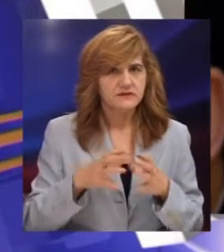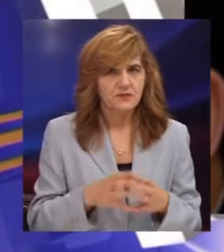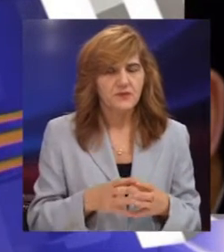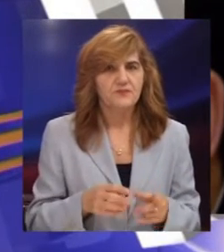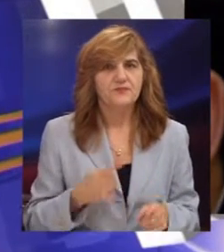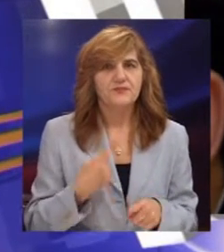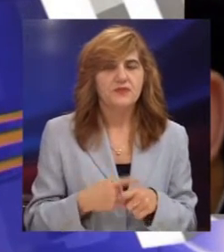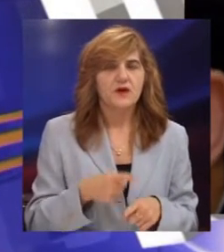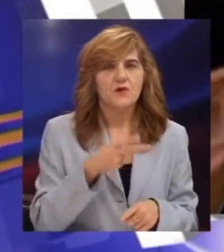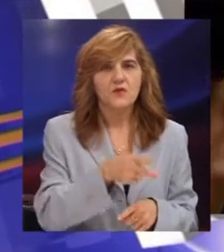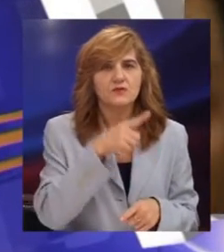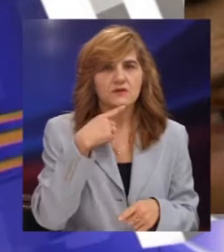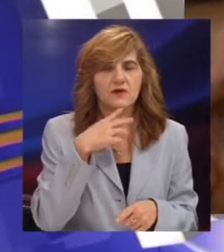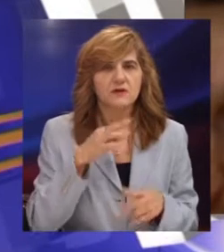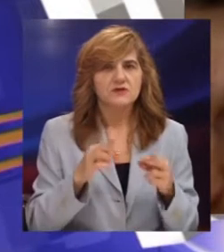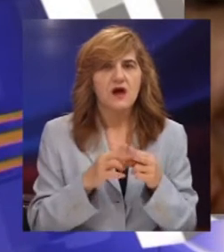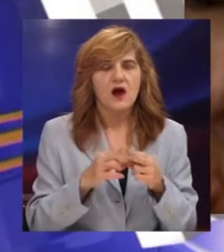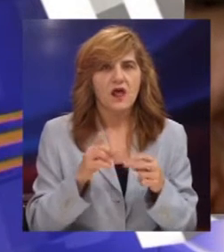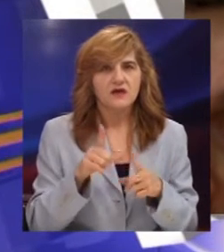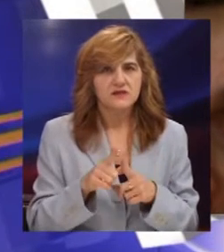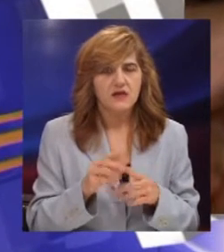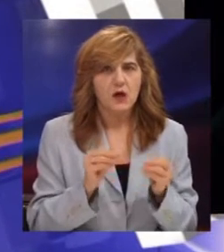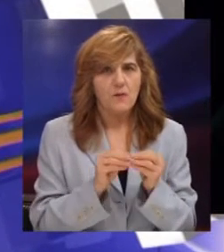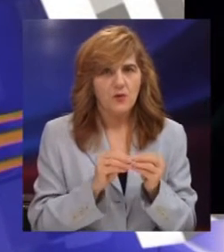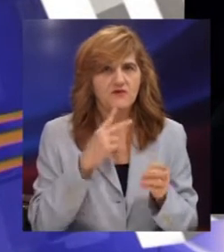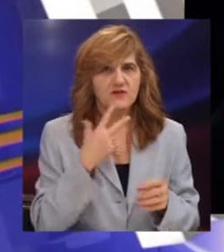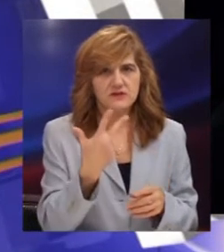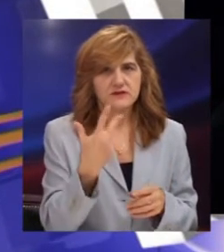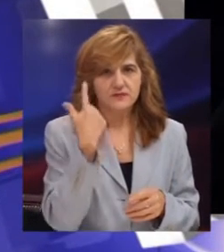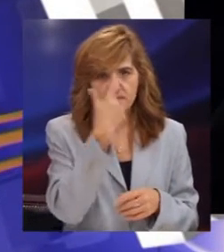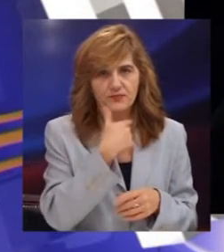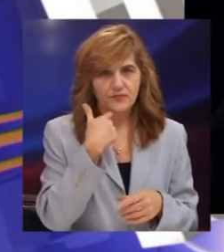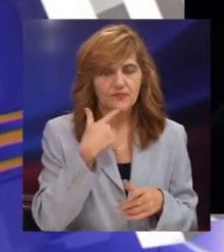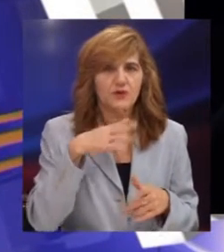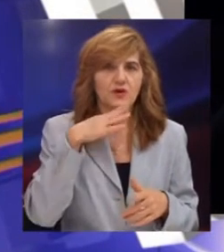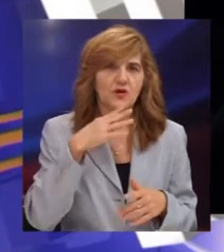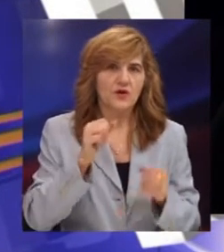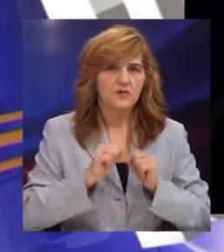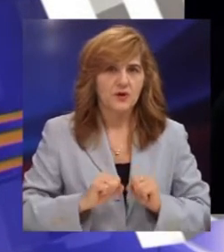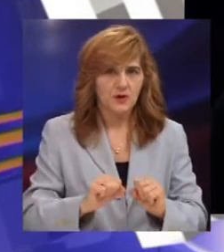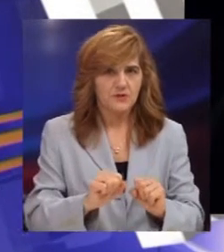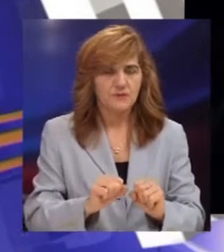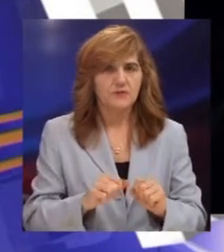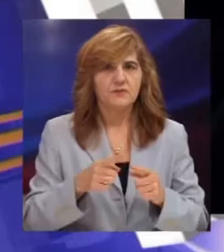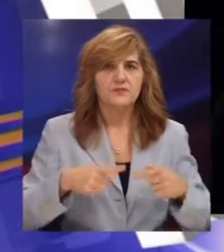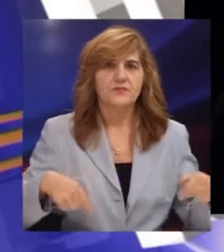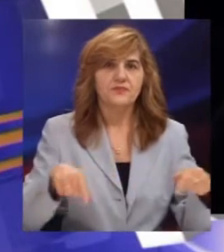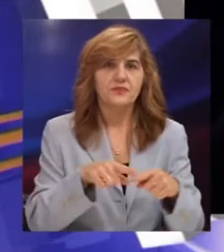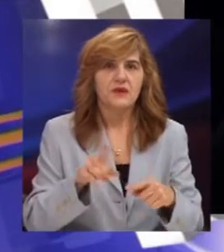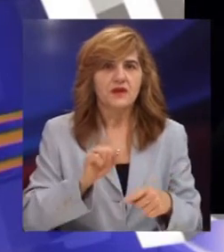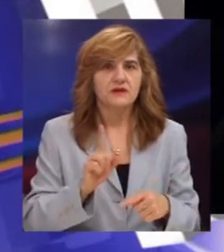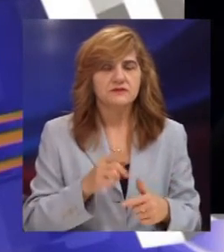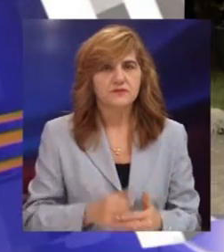vlast. Vesna Berta, Aleksandra Bukvić i Slavinka Cvjetić odbili su da na ovu temu govore pred kamerama. Građani